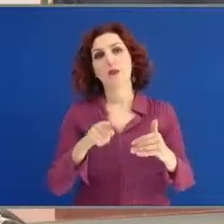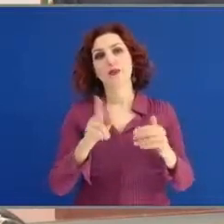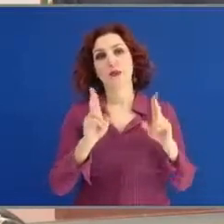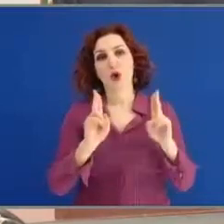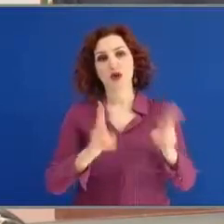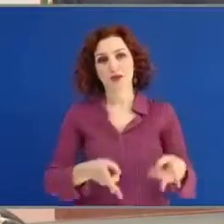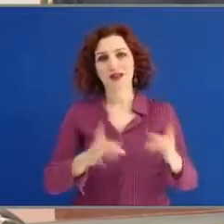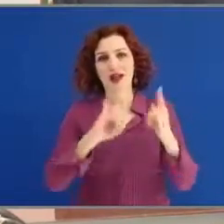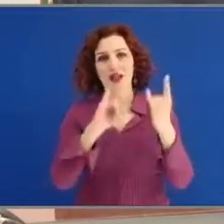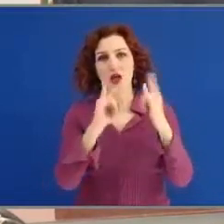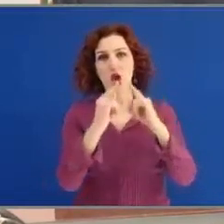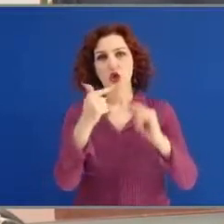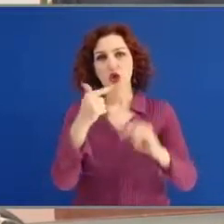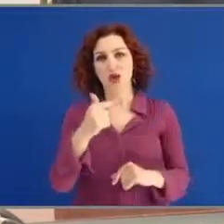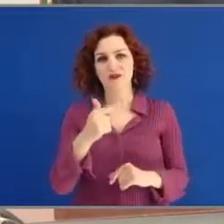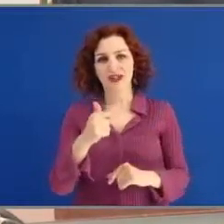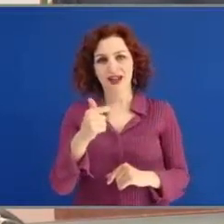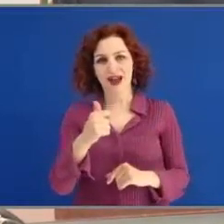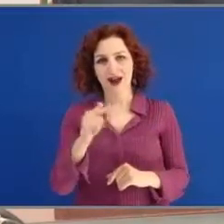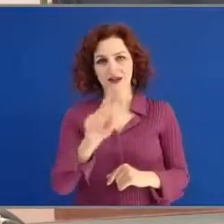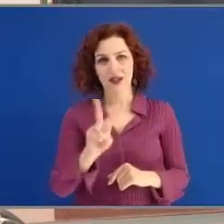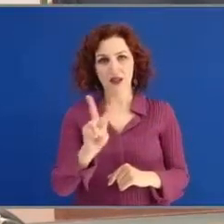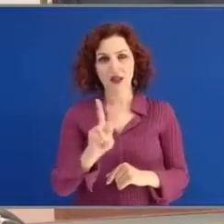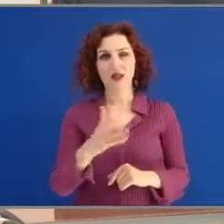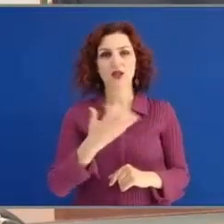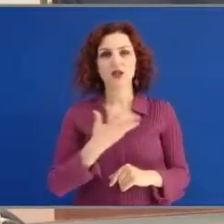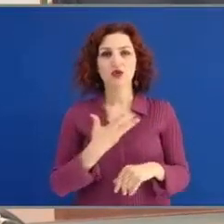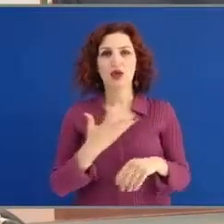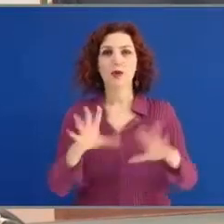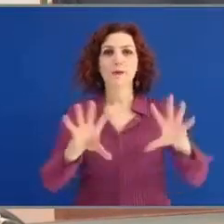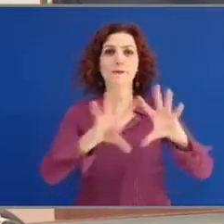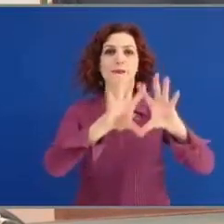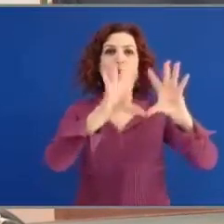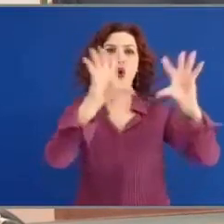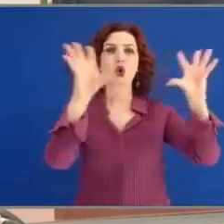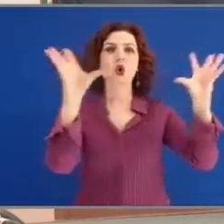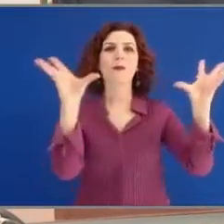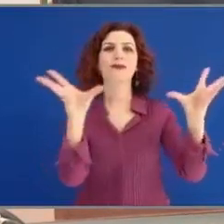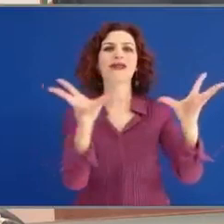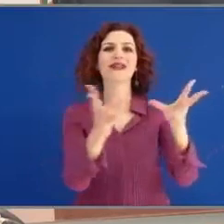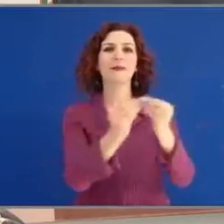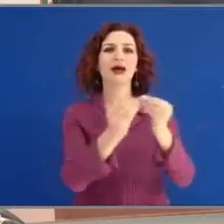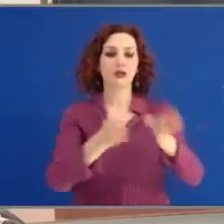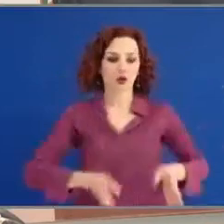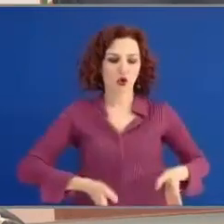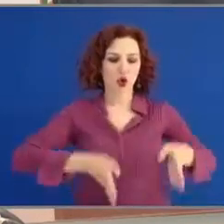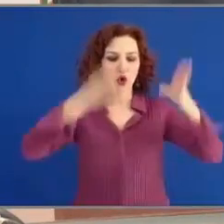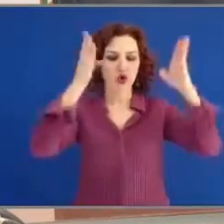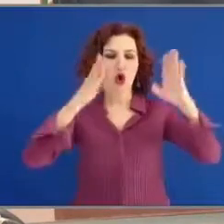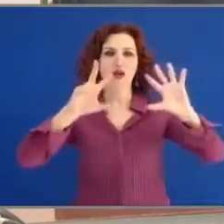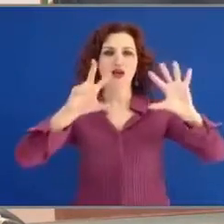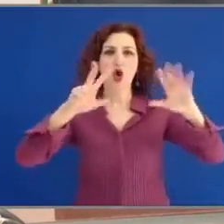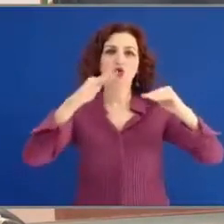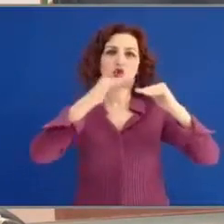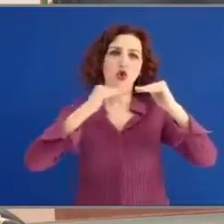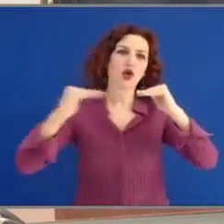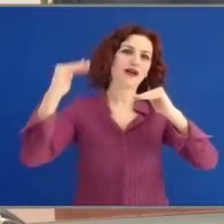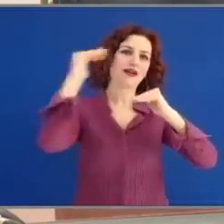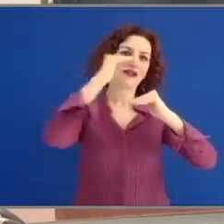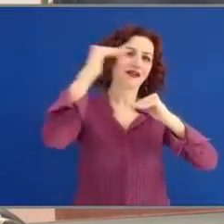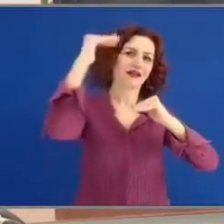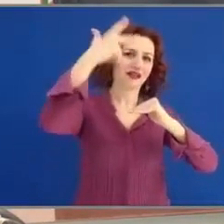è il completamento del terzo livello della Torre 8 per un intervento di